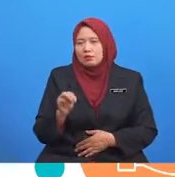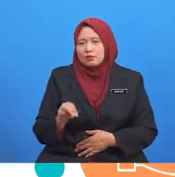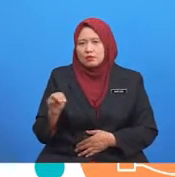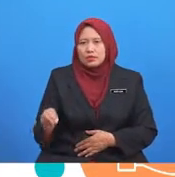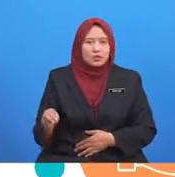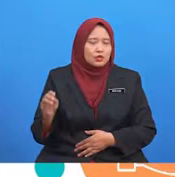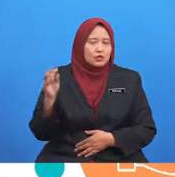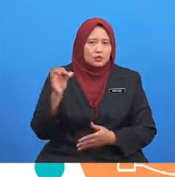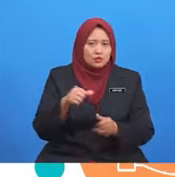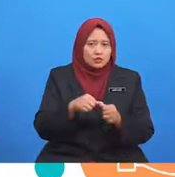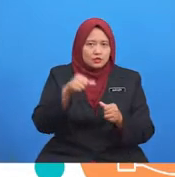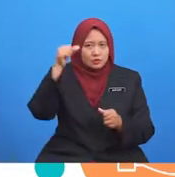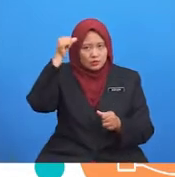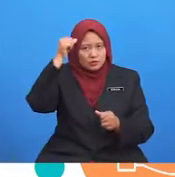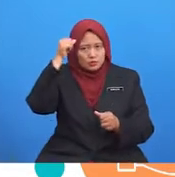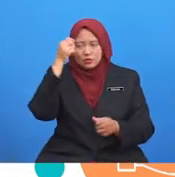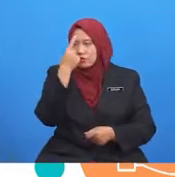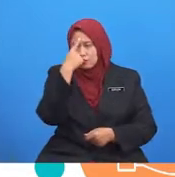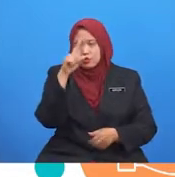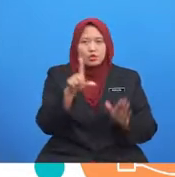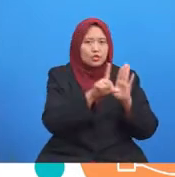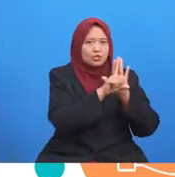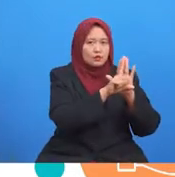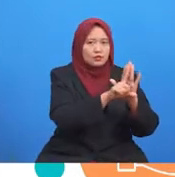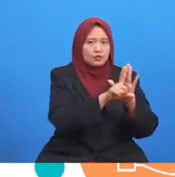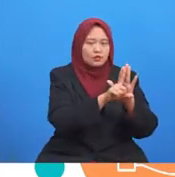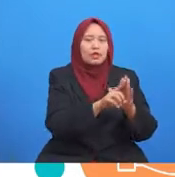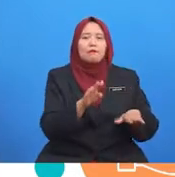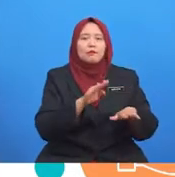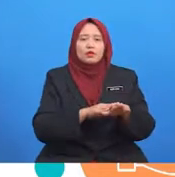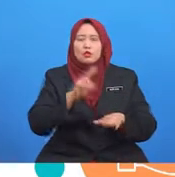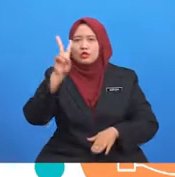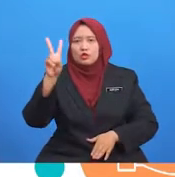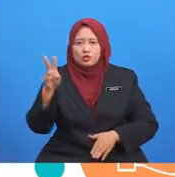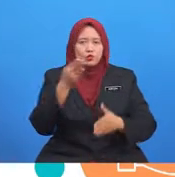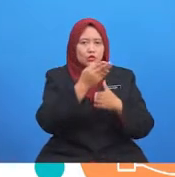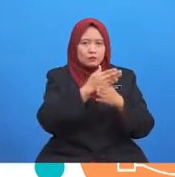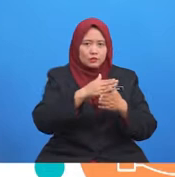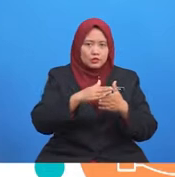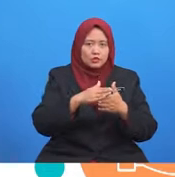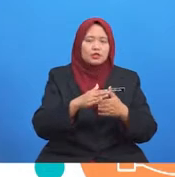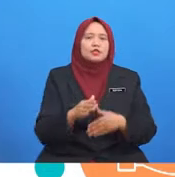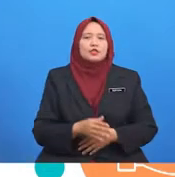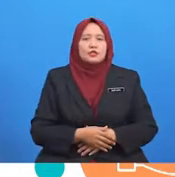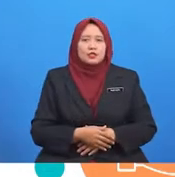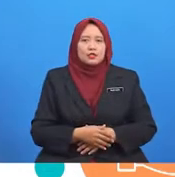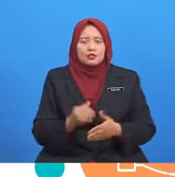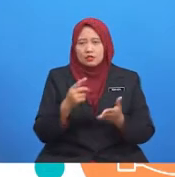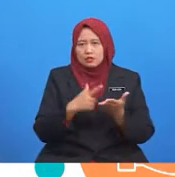Murid-murid diingatkan agar melabel sekurang-kurangnya pada dua bahagian lakaran anda.